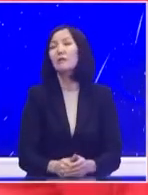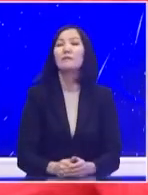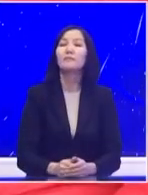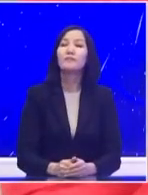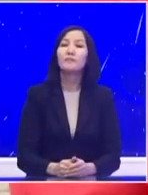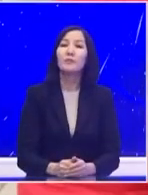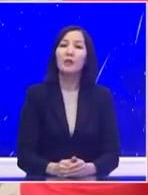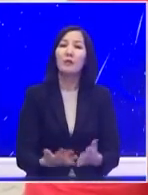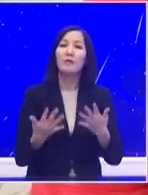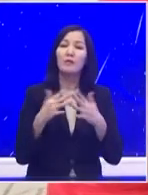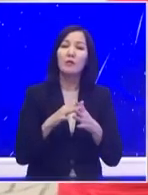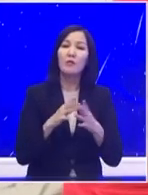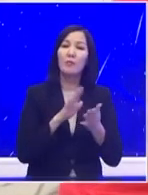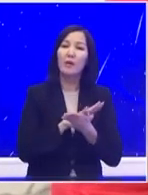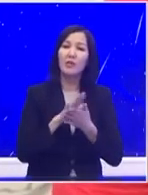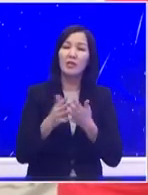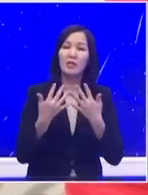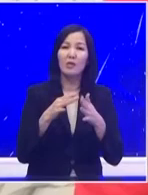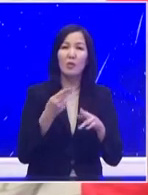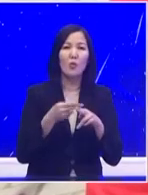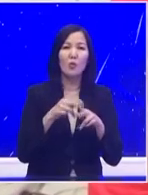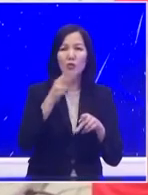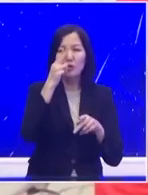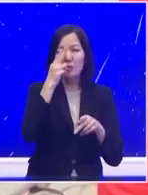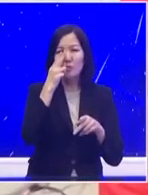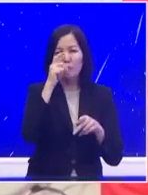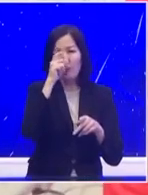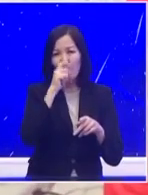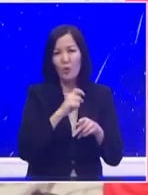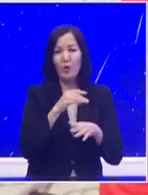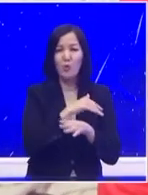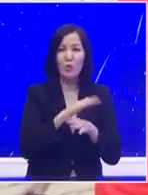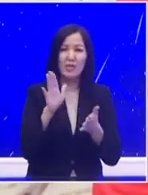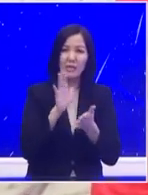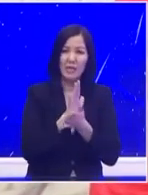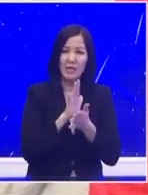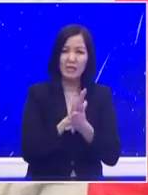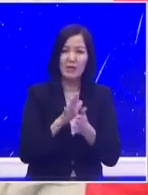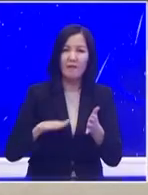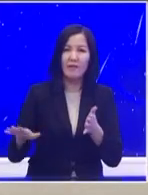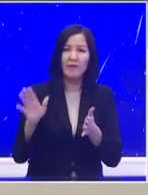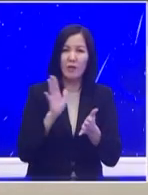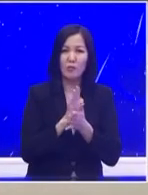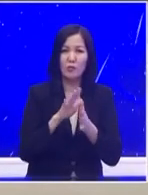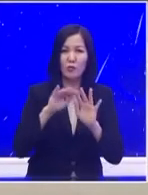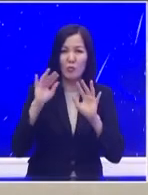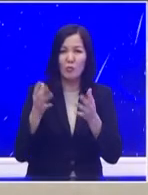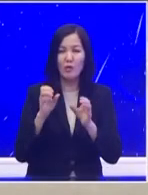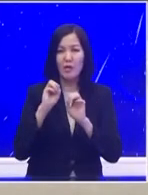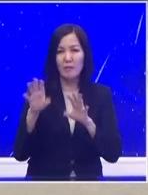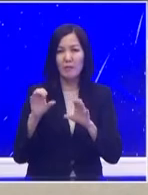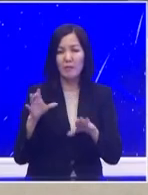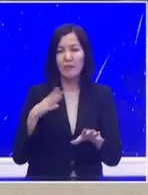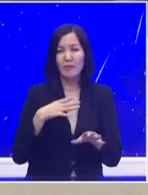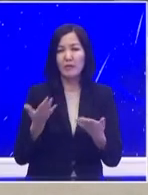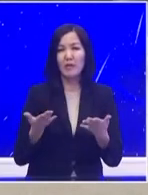В Жансугурове работы по очистке села ведутся очень плохо. Улицы грязные, во дворах везде мусор. По словам жильцов многоэтажек,